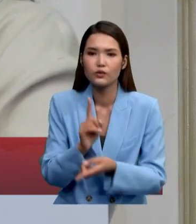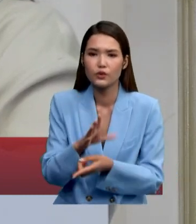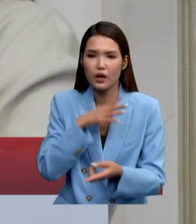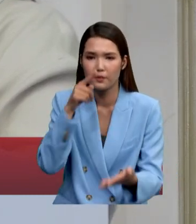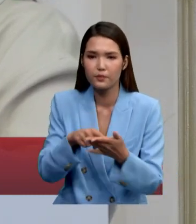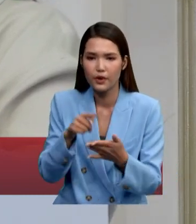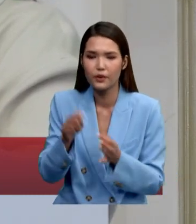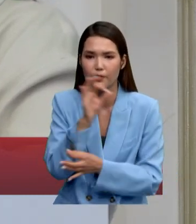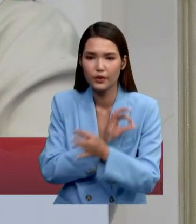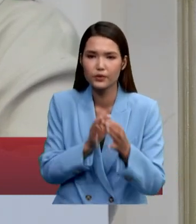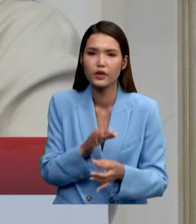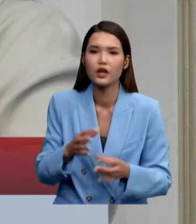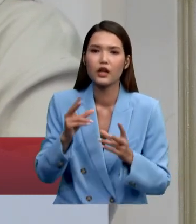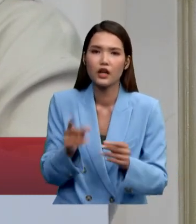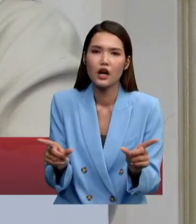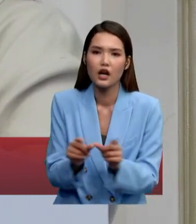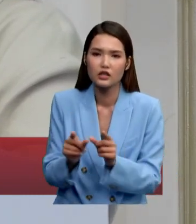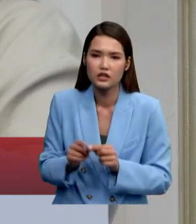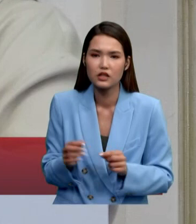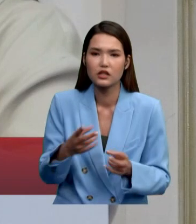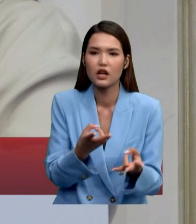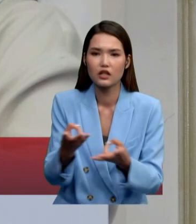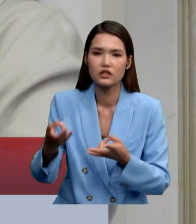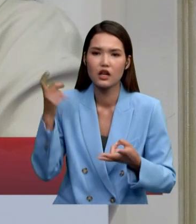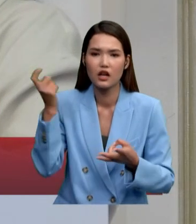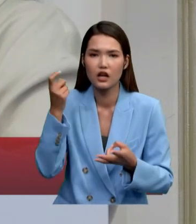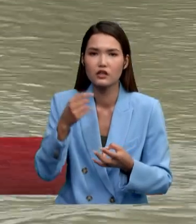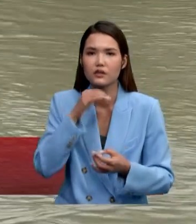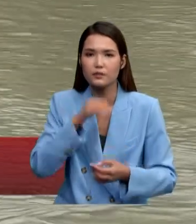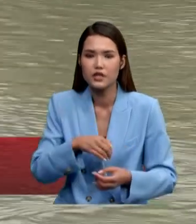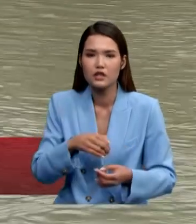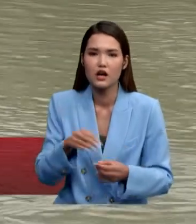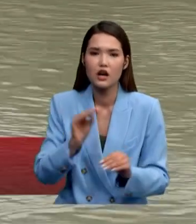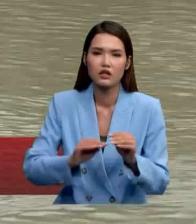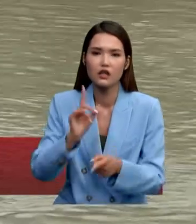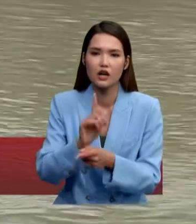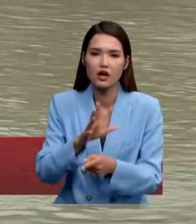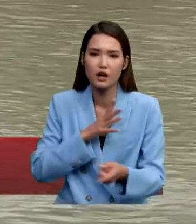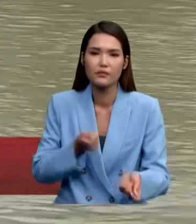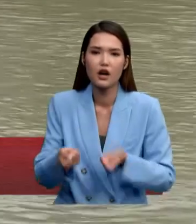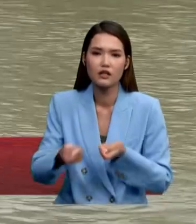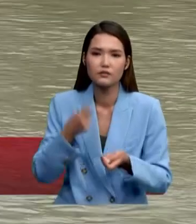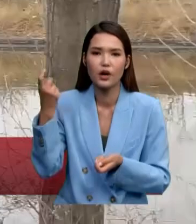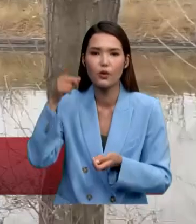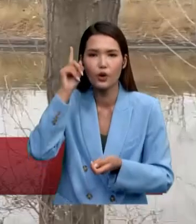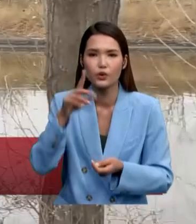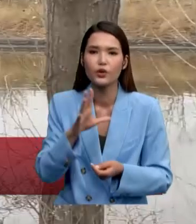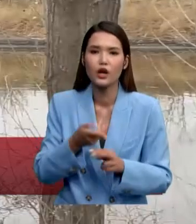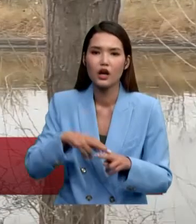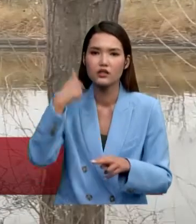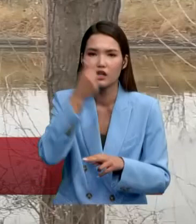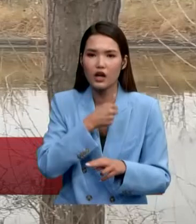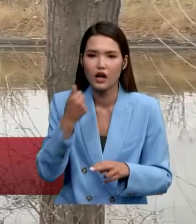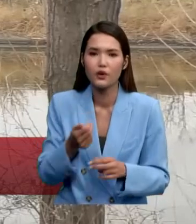ресурсов за счет проведения совместно с инспекцией рыбного хозяйства профилактических мероприятий. В управлении рыбного хозяйства утверждают, что в этом году в